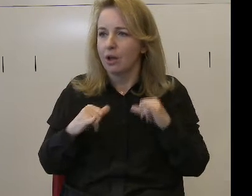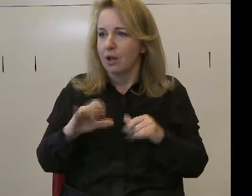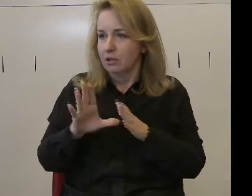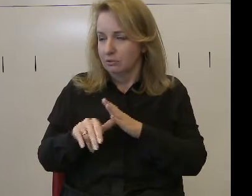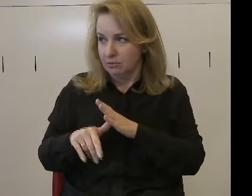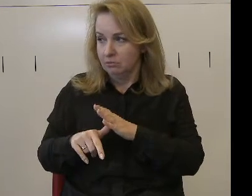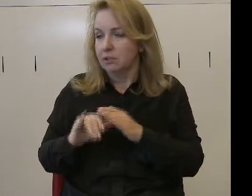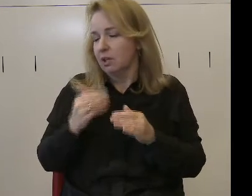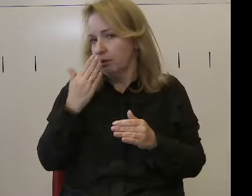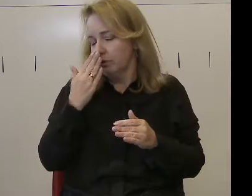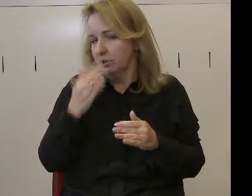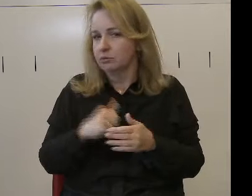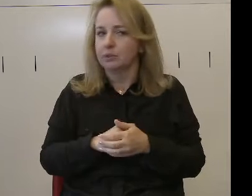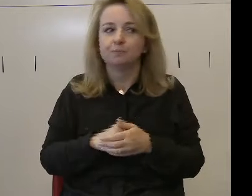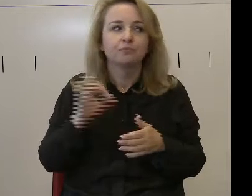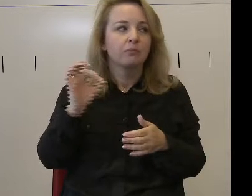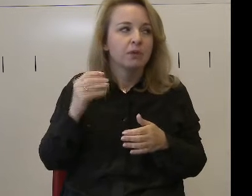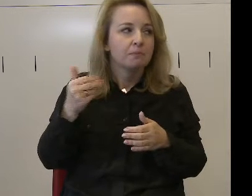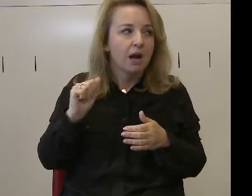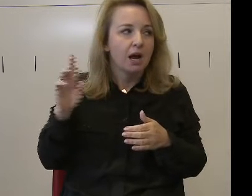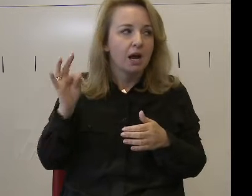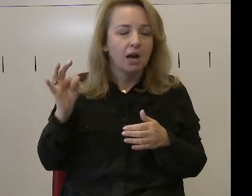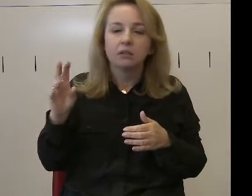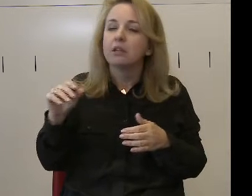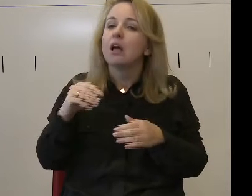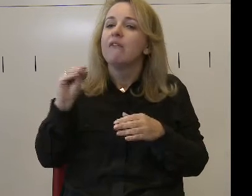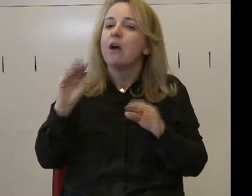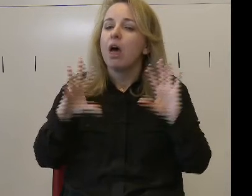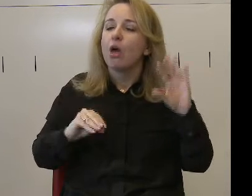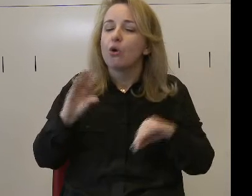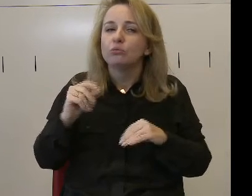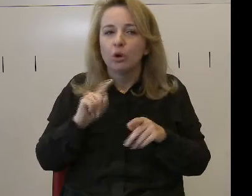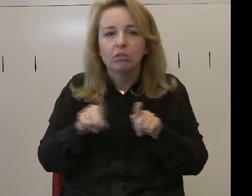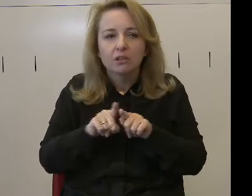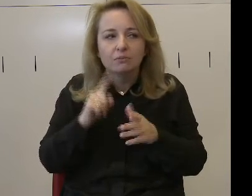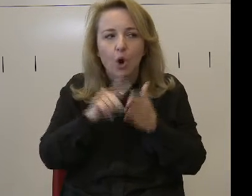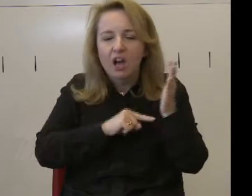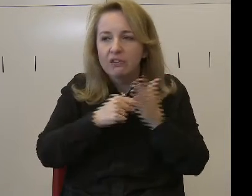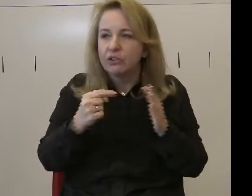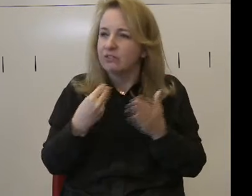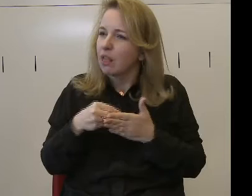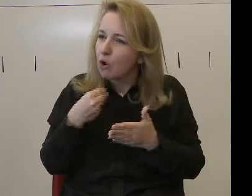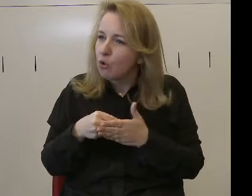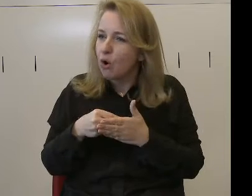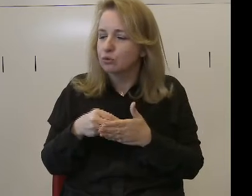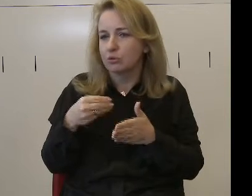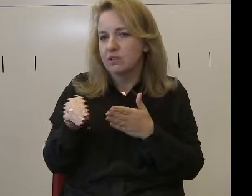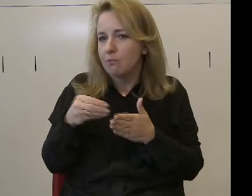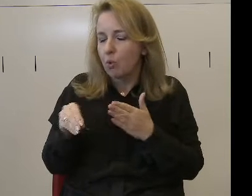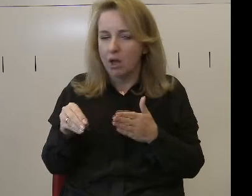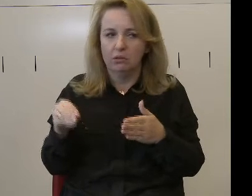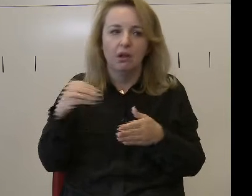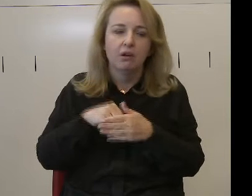skali. Smart economy to także likwidowanie niepotrzebnych kosztów transakcji, a w szczególności